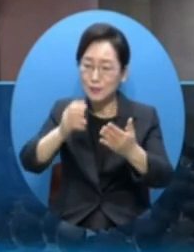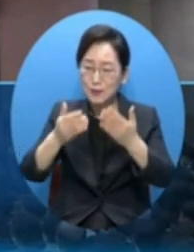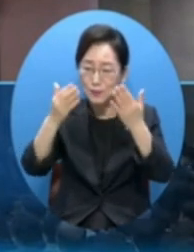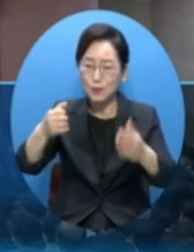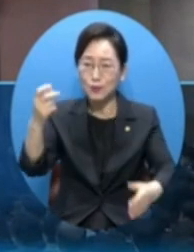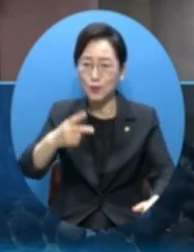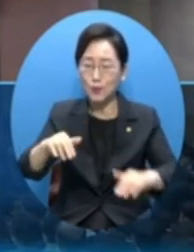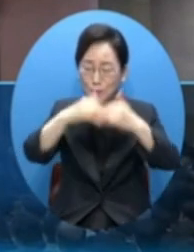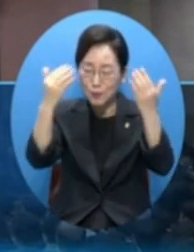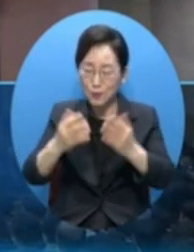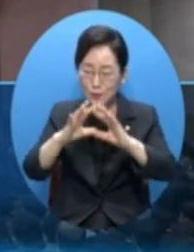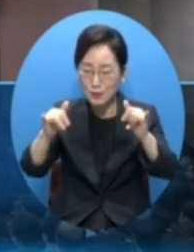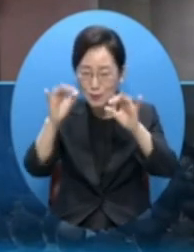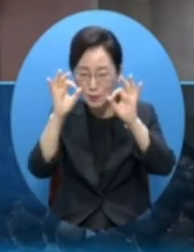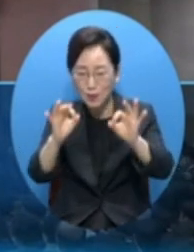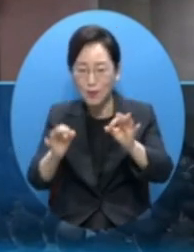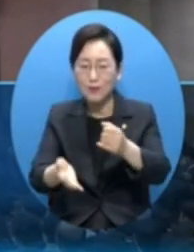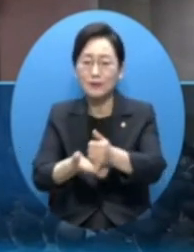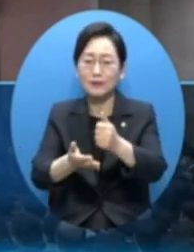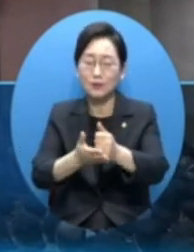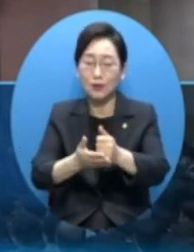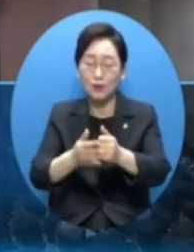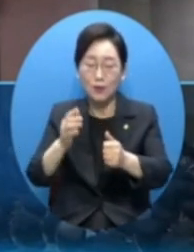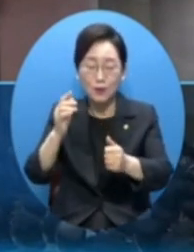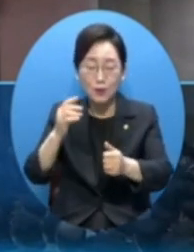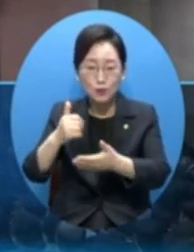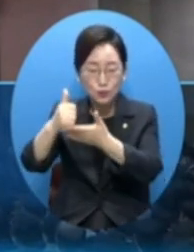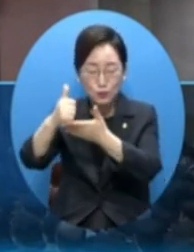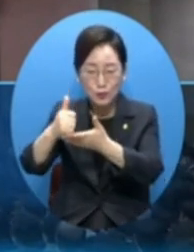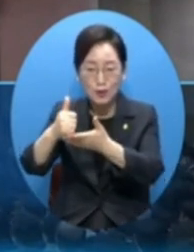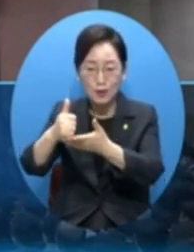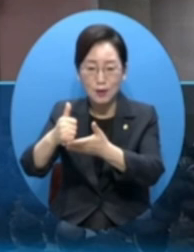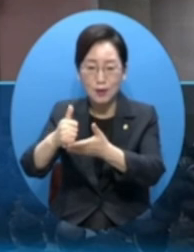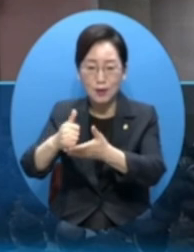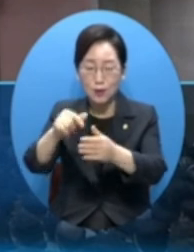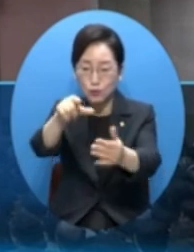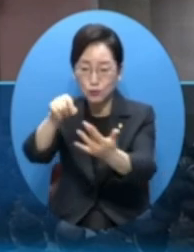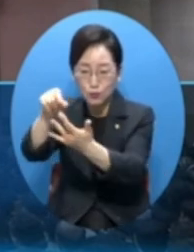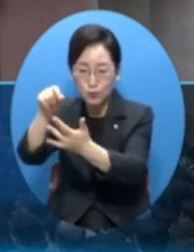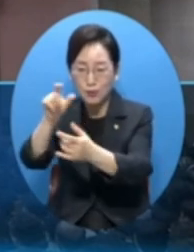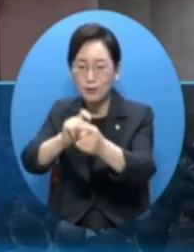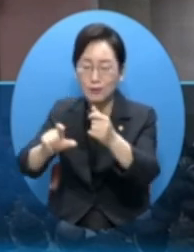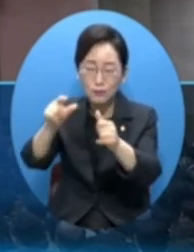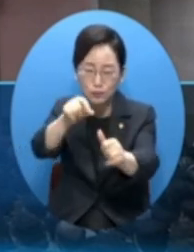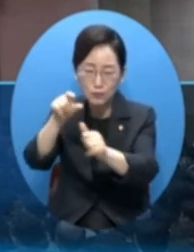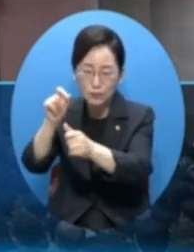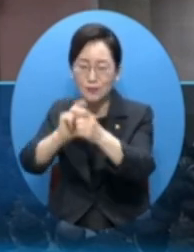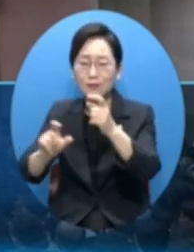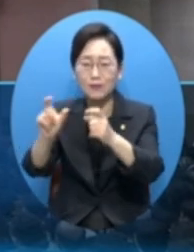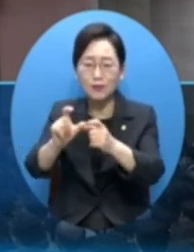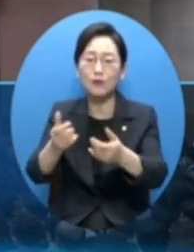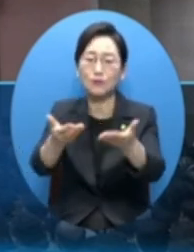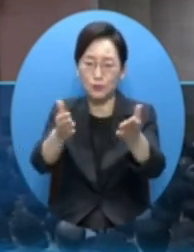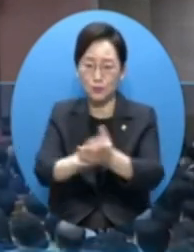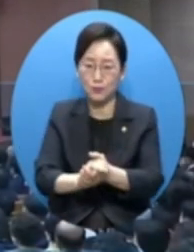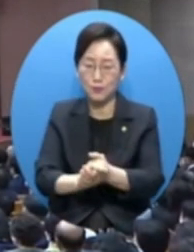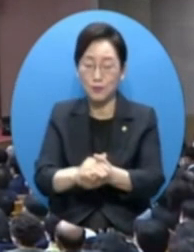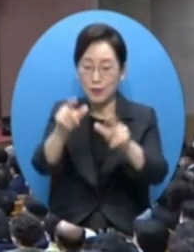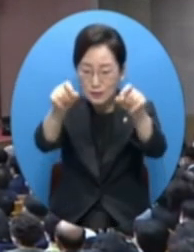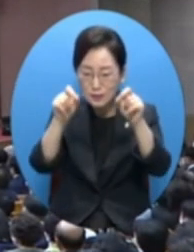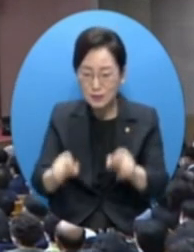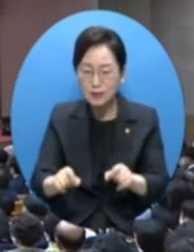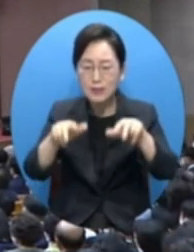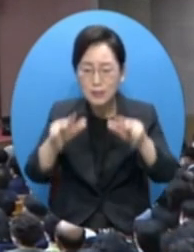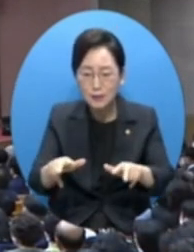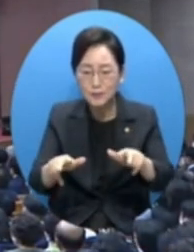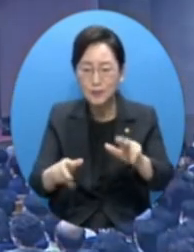온 백성에게 칭송을 받으니 주께서 구원받는 사람을 날마다 더하게 하시니라. 주의 어떤 역사가 우리에게도 일어나게